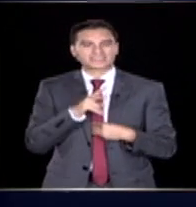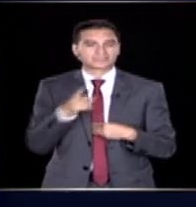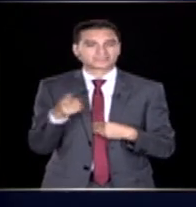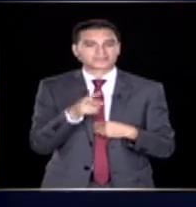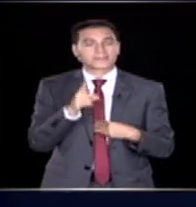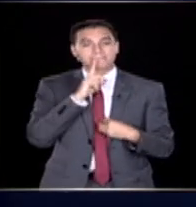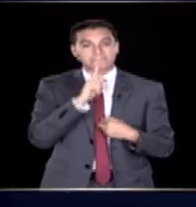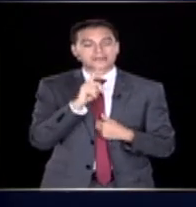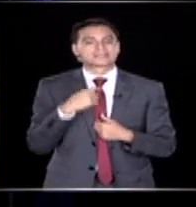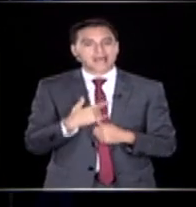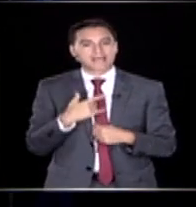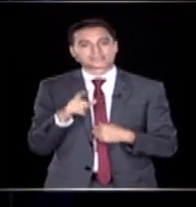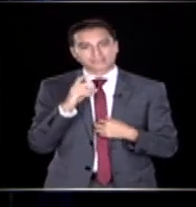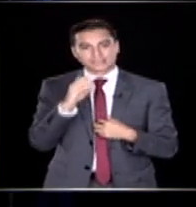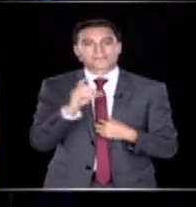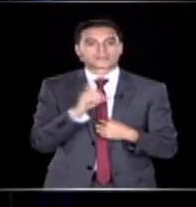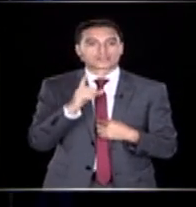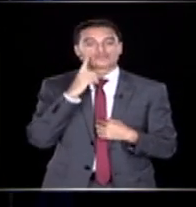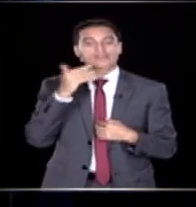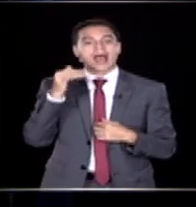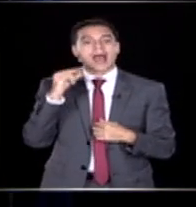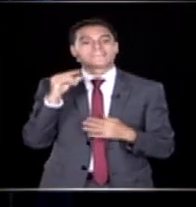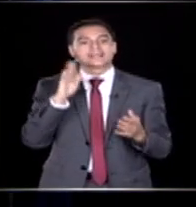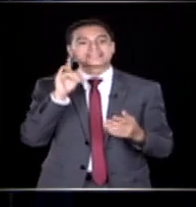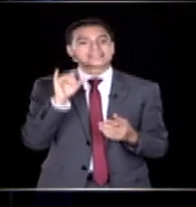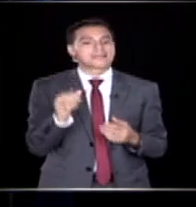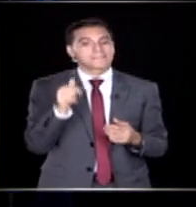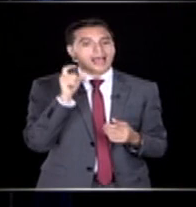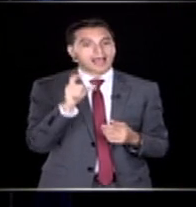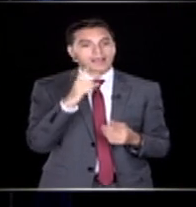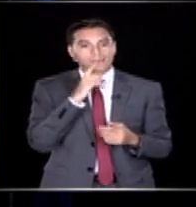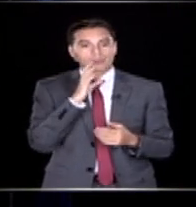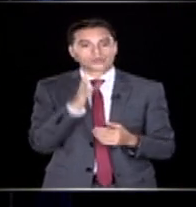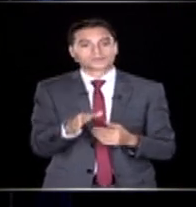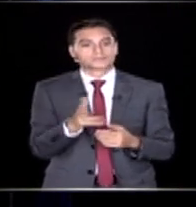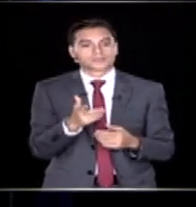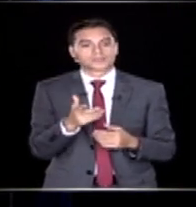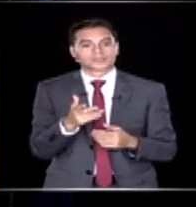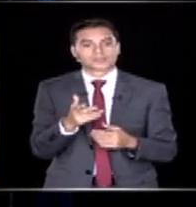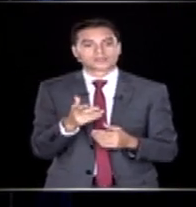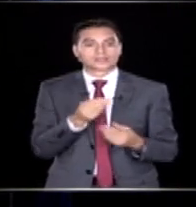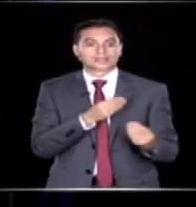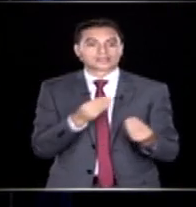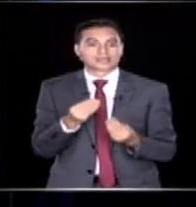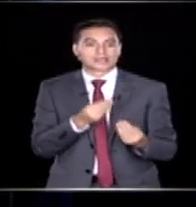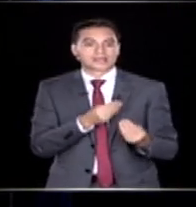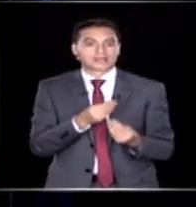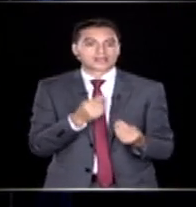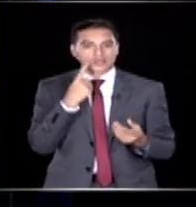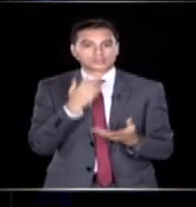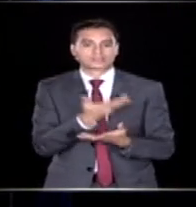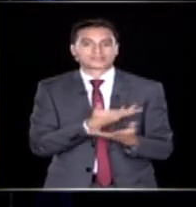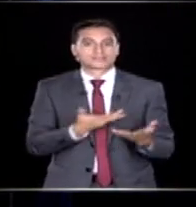شوية اختلفتوا شوية. لا هنشوف احمد سليمان هياخد رأي مين. هتاخد رأي مين؟ رأي